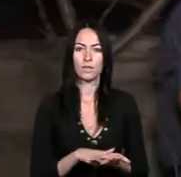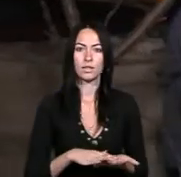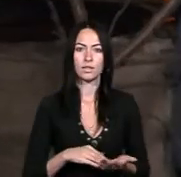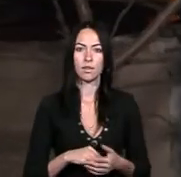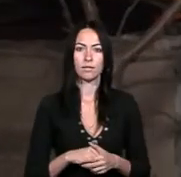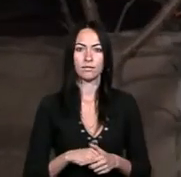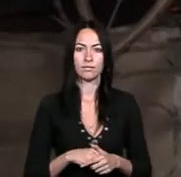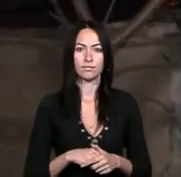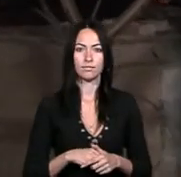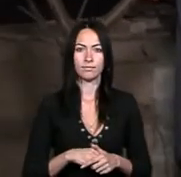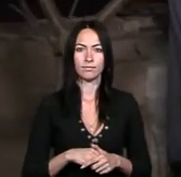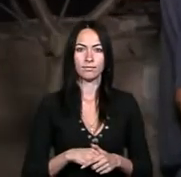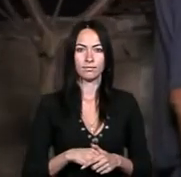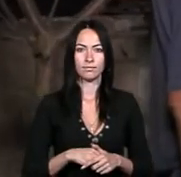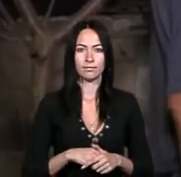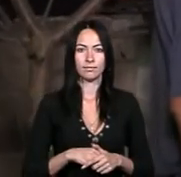Серега,